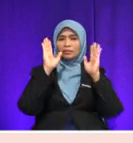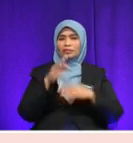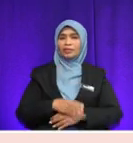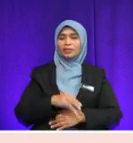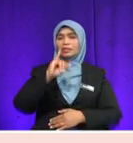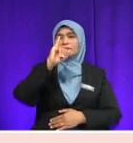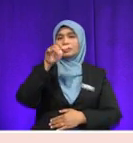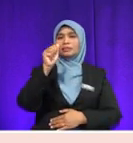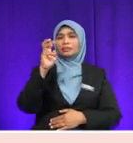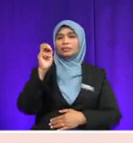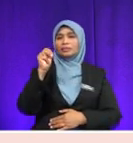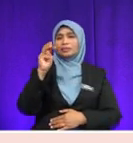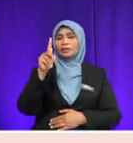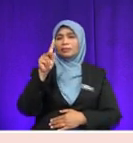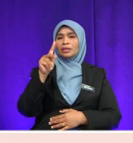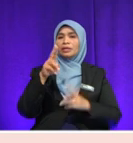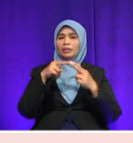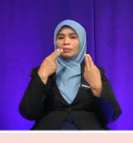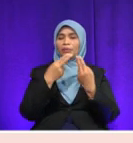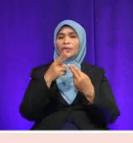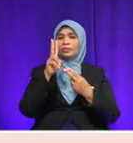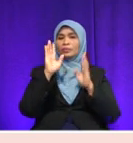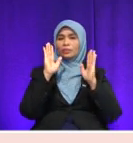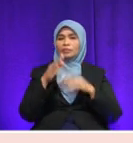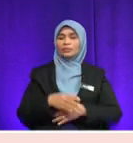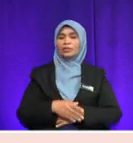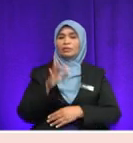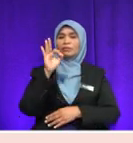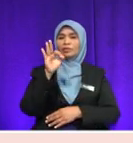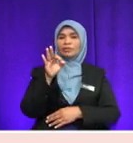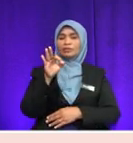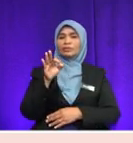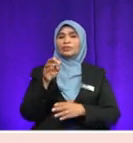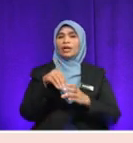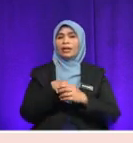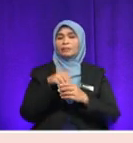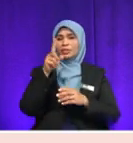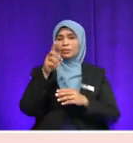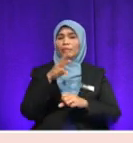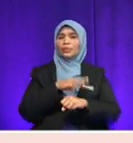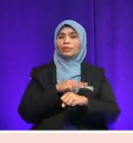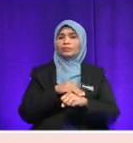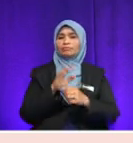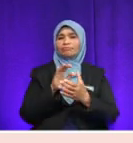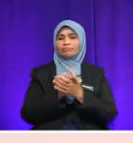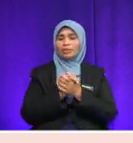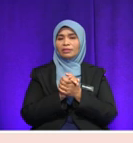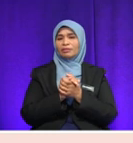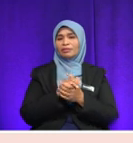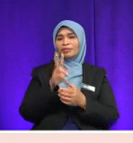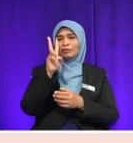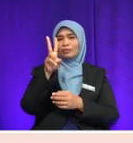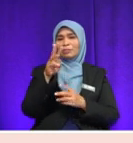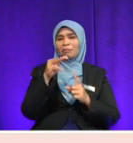menghimpunkan dua shalat fardhu dalam satu waktu Iya betul Terima kasih tanya dua markah untuk